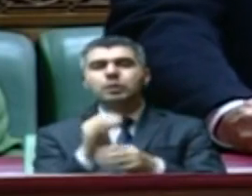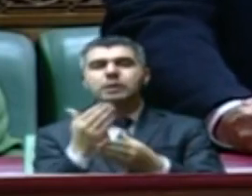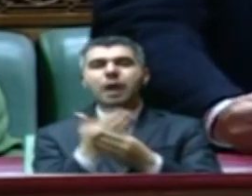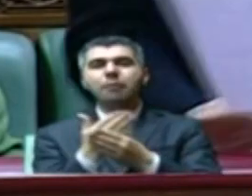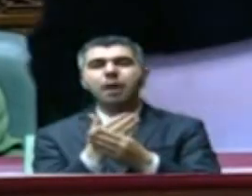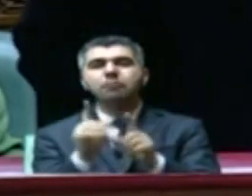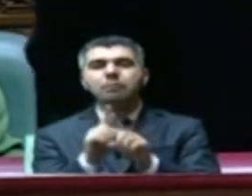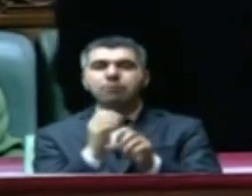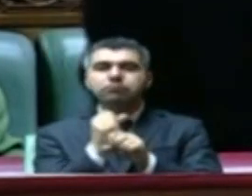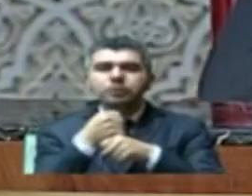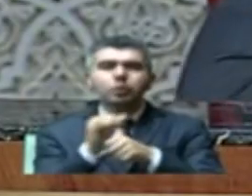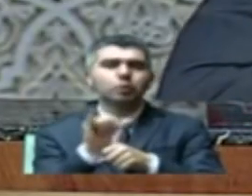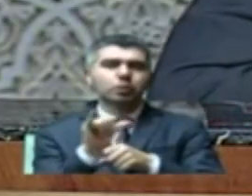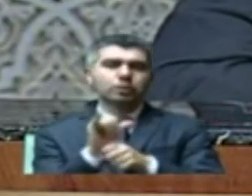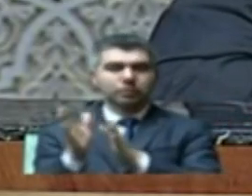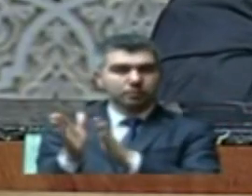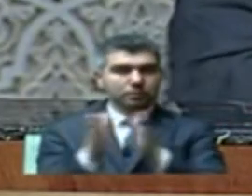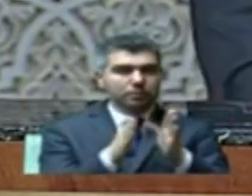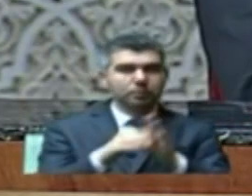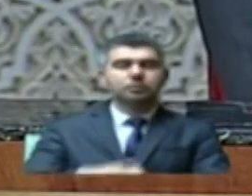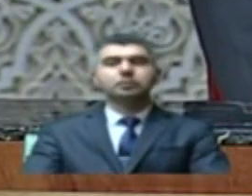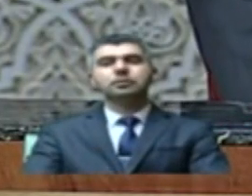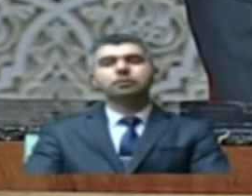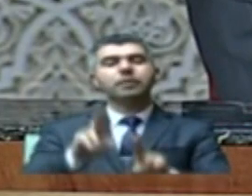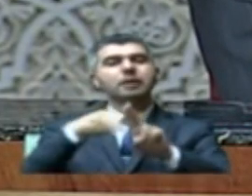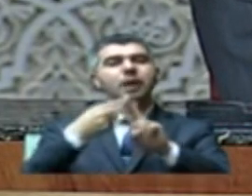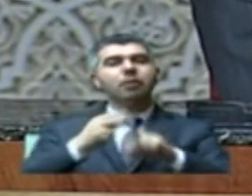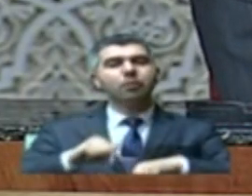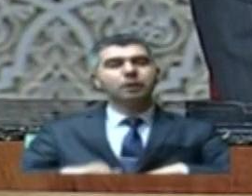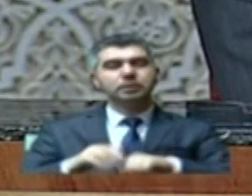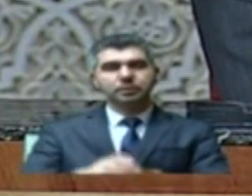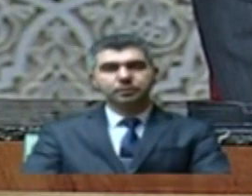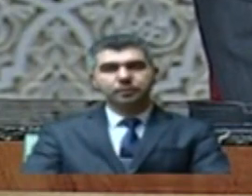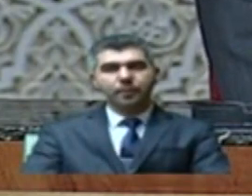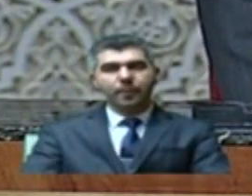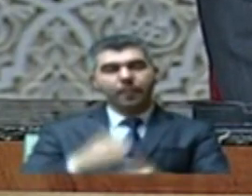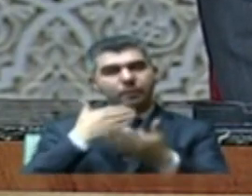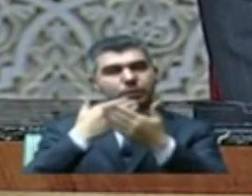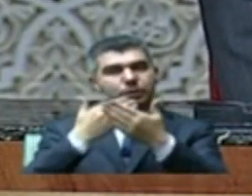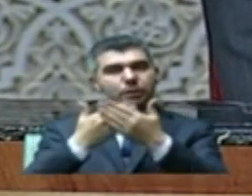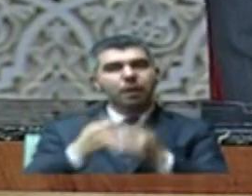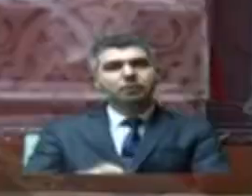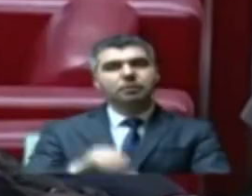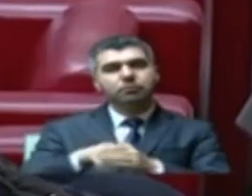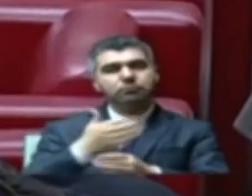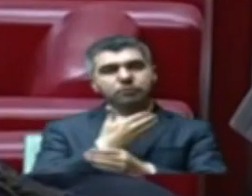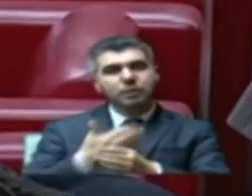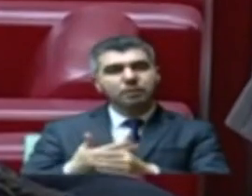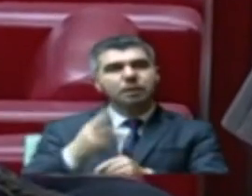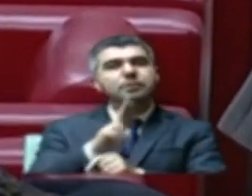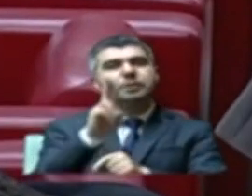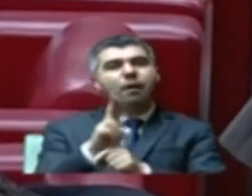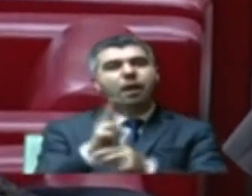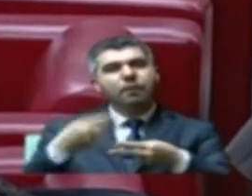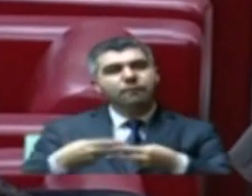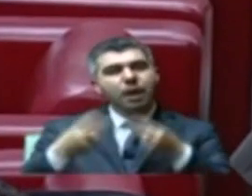اجتماعات هذه الهيئة. وشكرا. شكرا سيد المستشار. كلمة لكم سيد الوزير الإجابة على السؤال. المستشار، على تفضلكم بهذا السؤال.